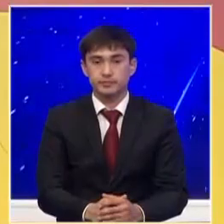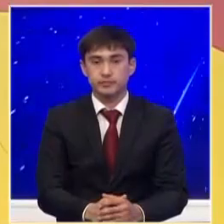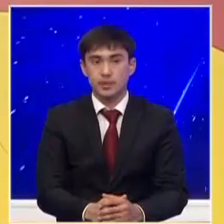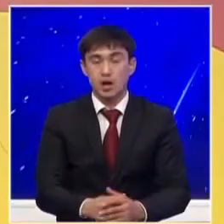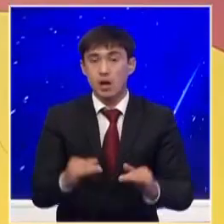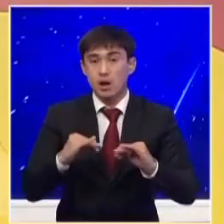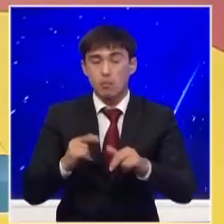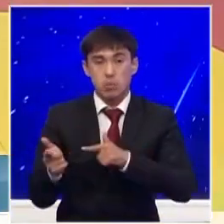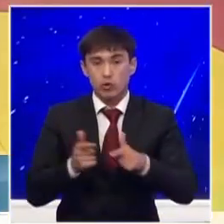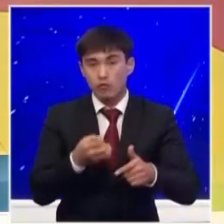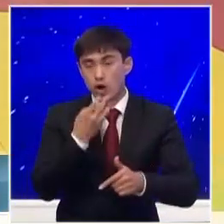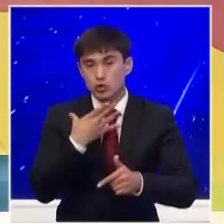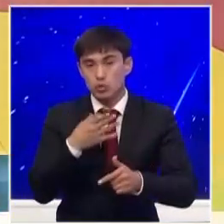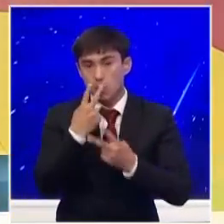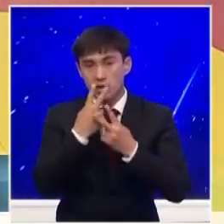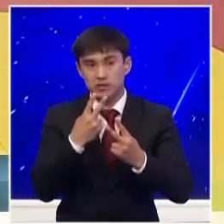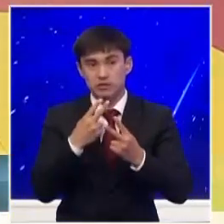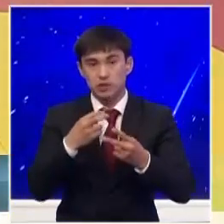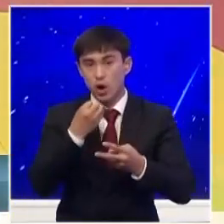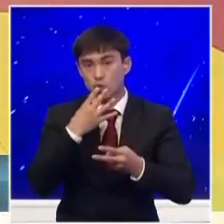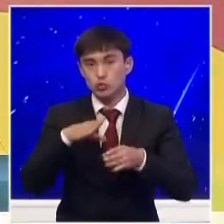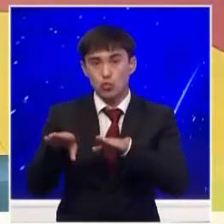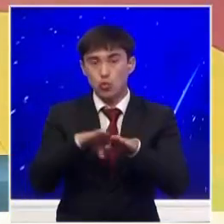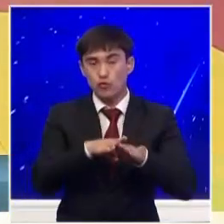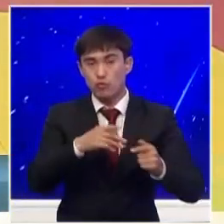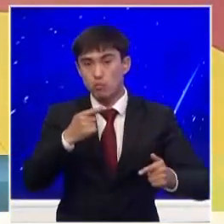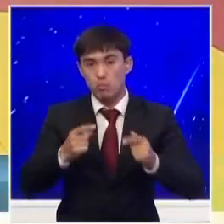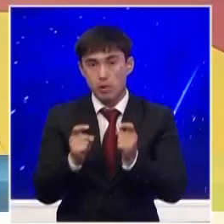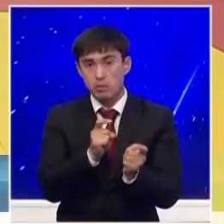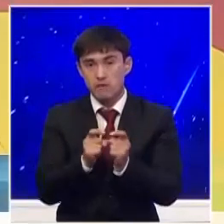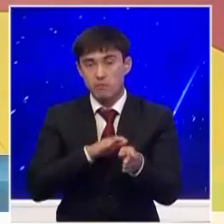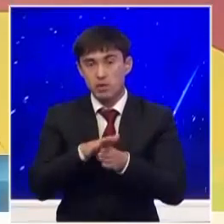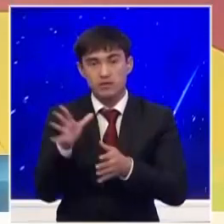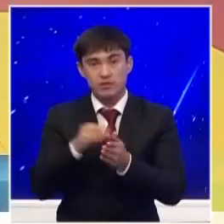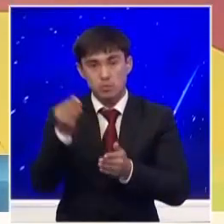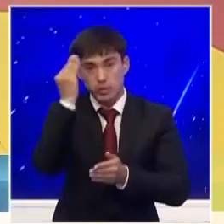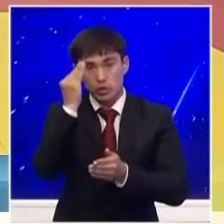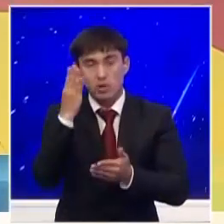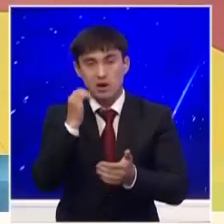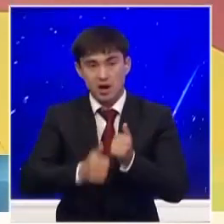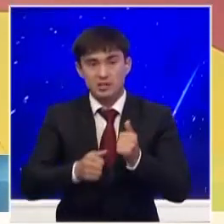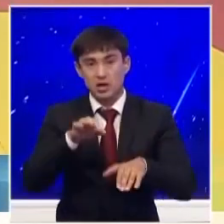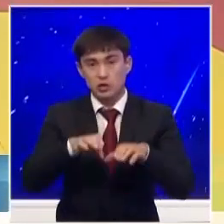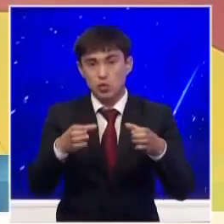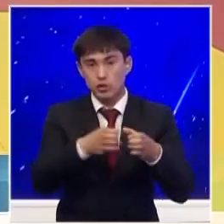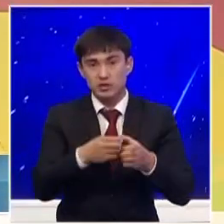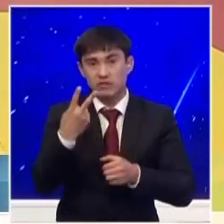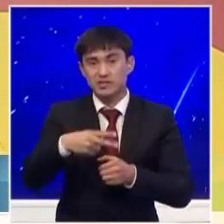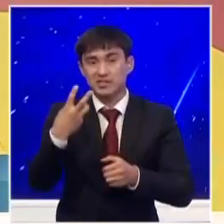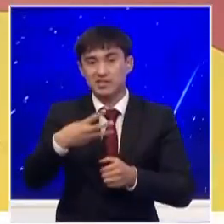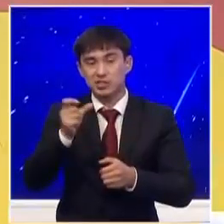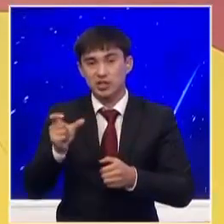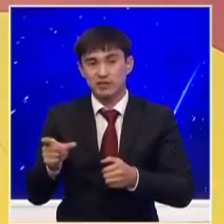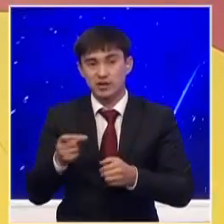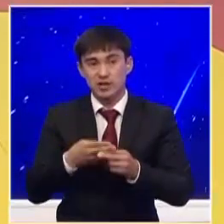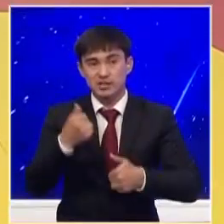Ребята подготовились очень хорошо. Показывается весьма неплохой уровень борьбы. Хорошо выполняют все приемы. В каждой весовой категории выступает по 20-30